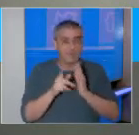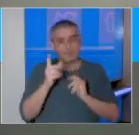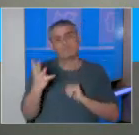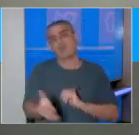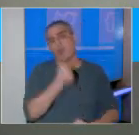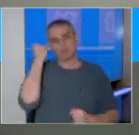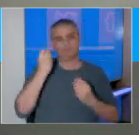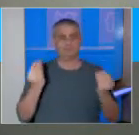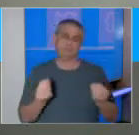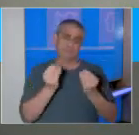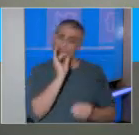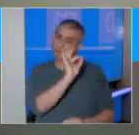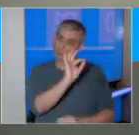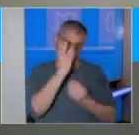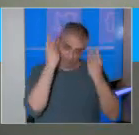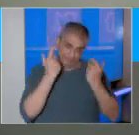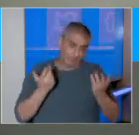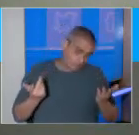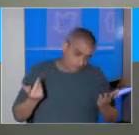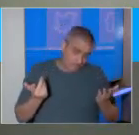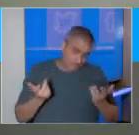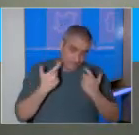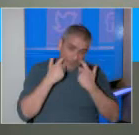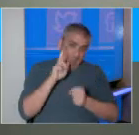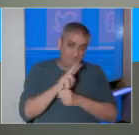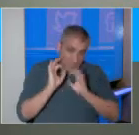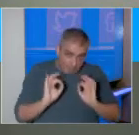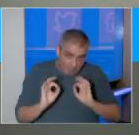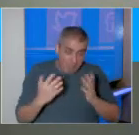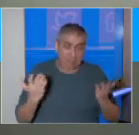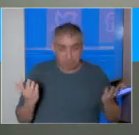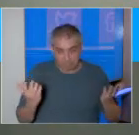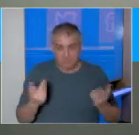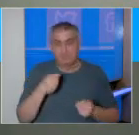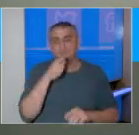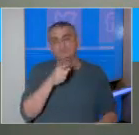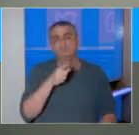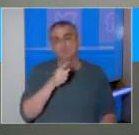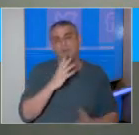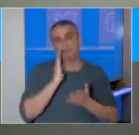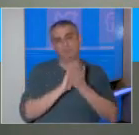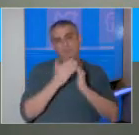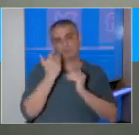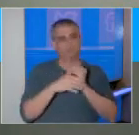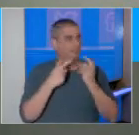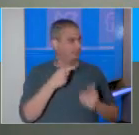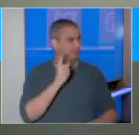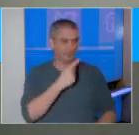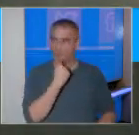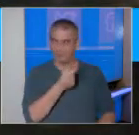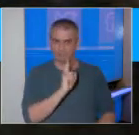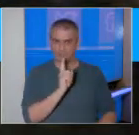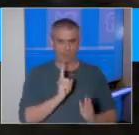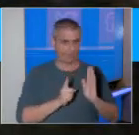הם מחרימים ציוד, עד כמה אפשר לקרוא לזה אכיפה באמת, וזה בעצם האירוע. צריך לומר, אהרון, שזו